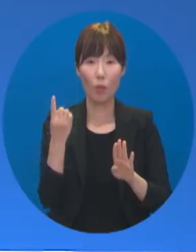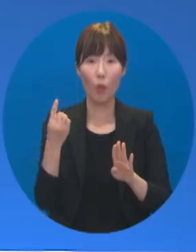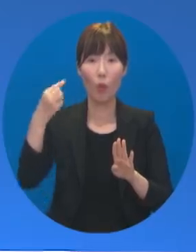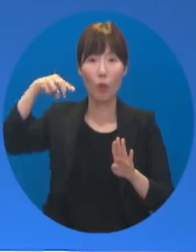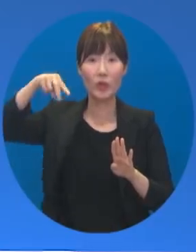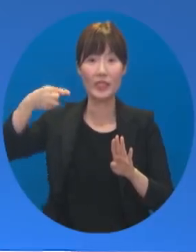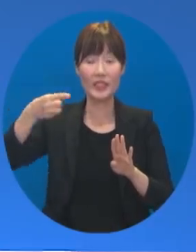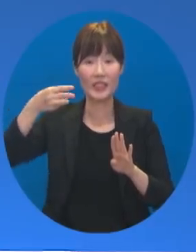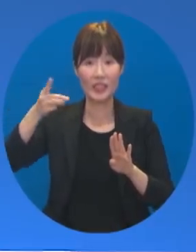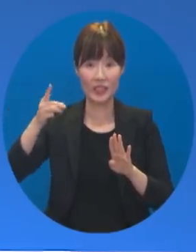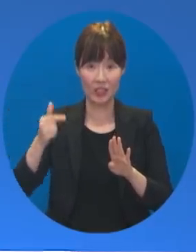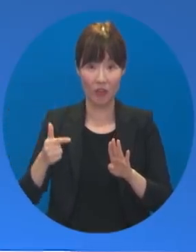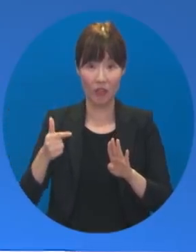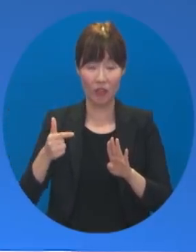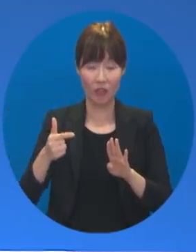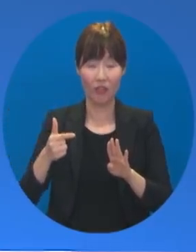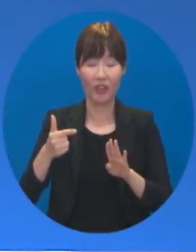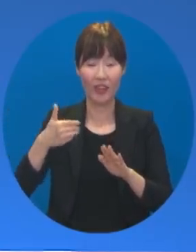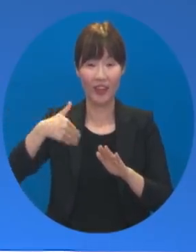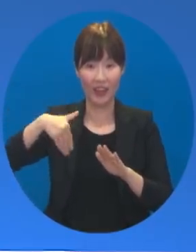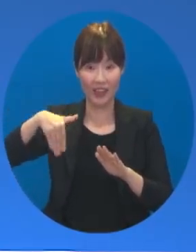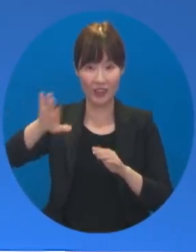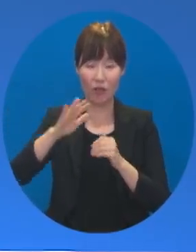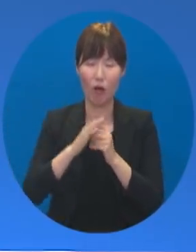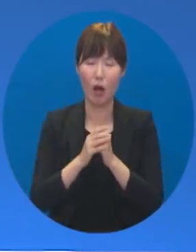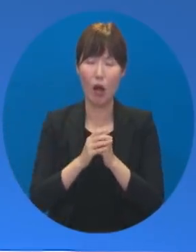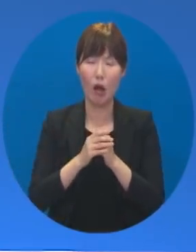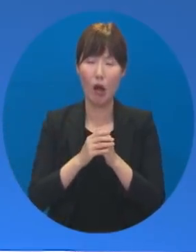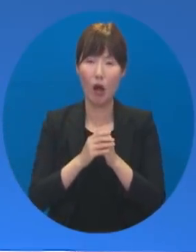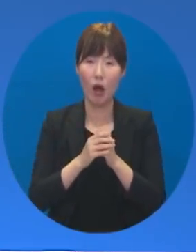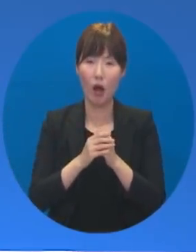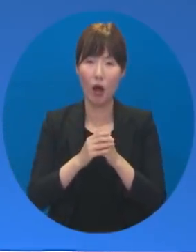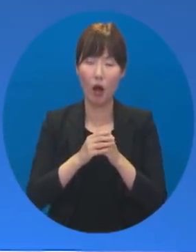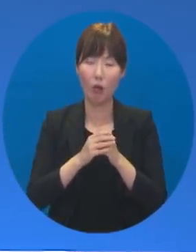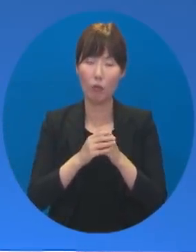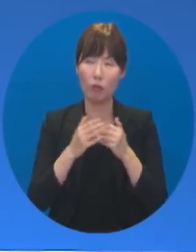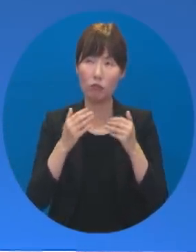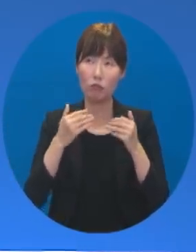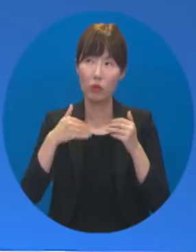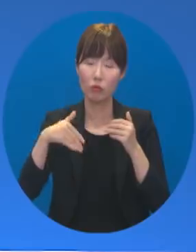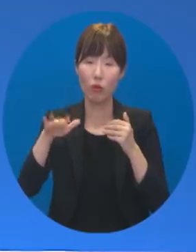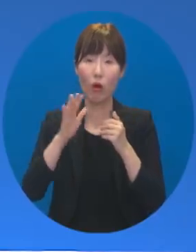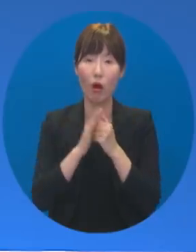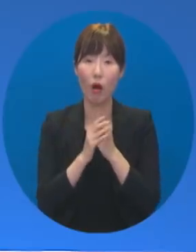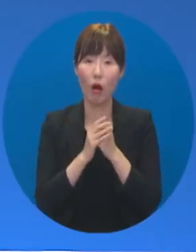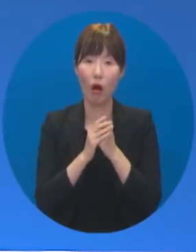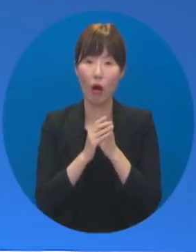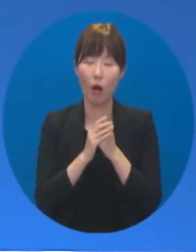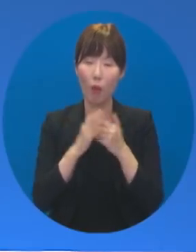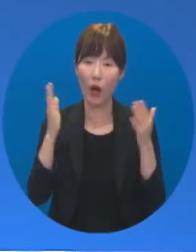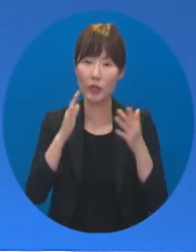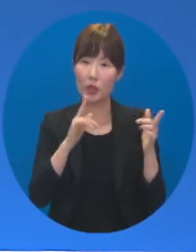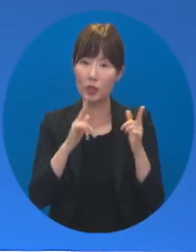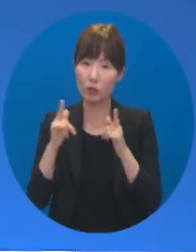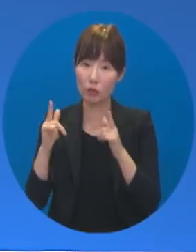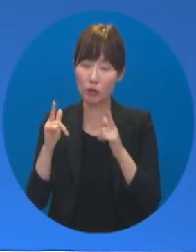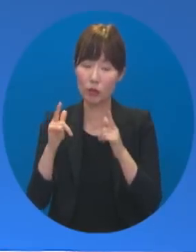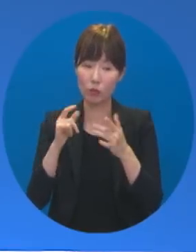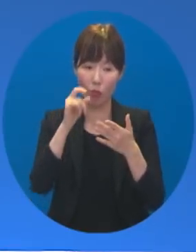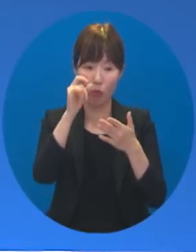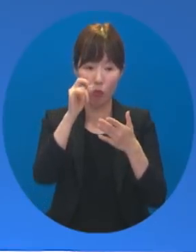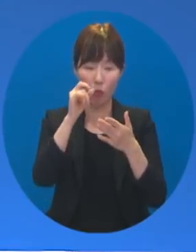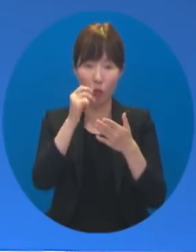학교 그러니까 반 아이들이 써준 편지라고 해서 이제 거기서 읽어봤는데 정말 지금도